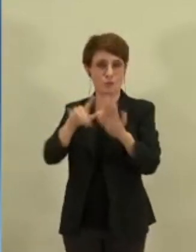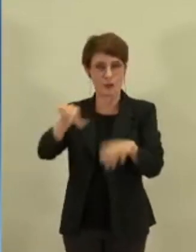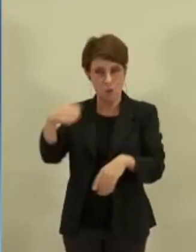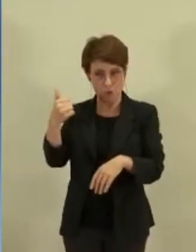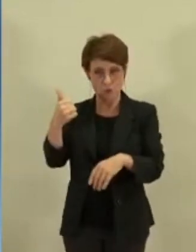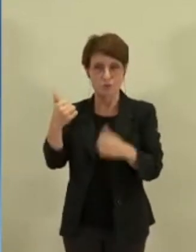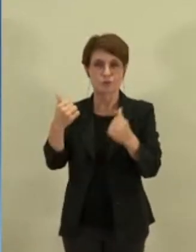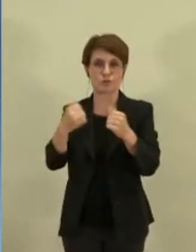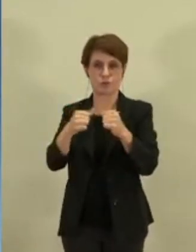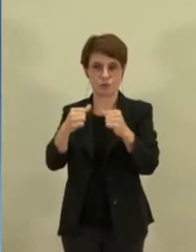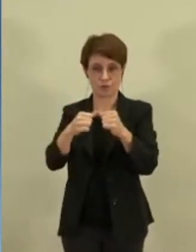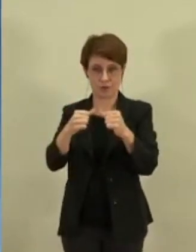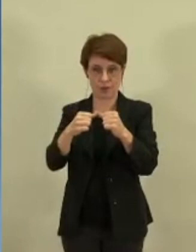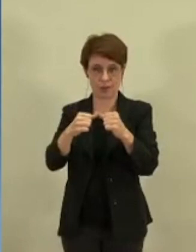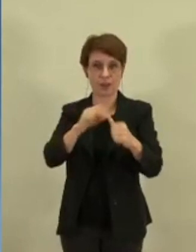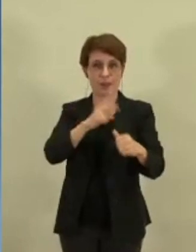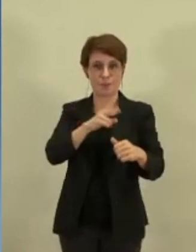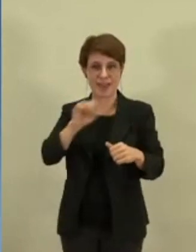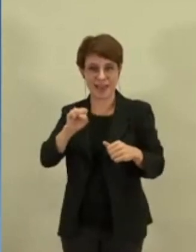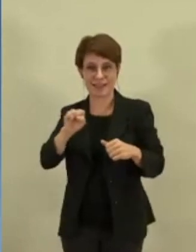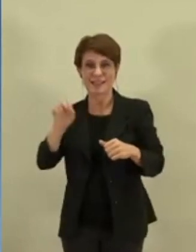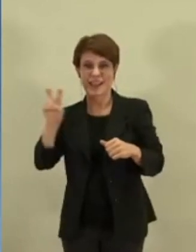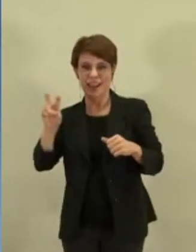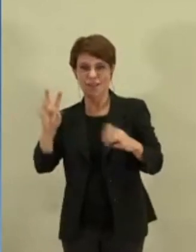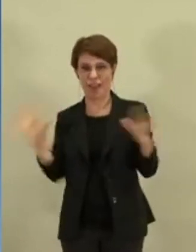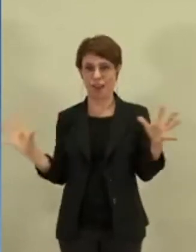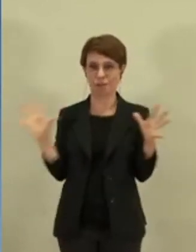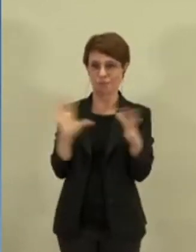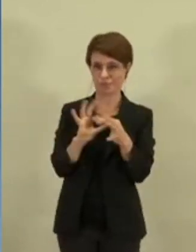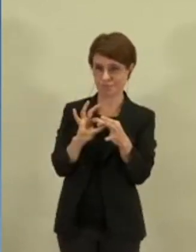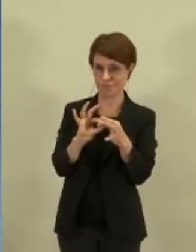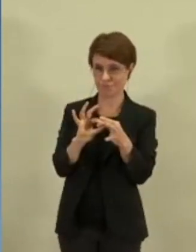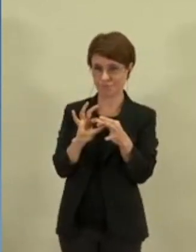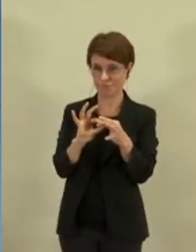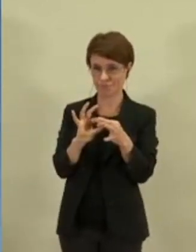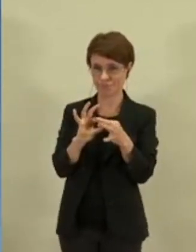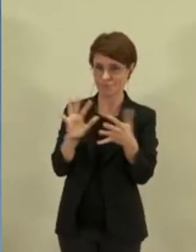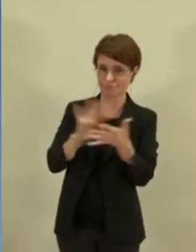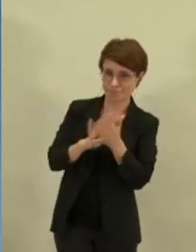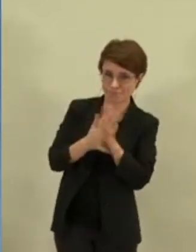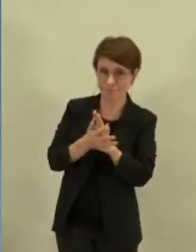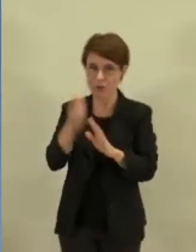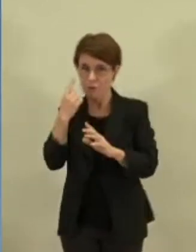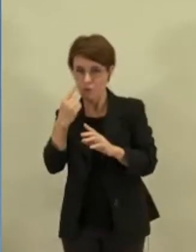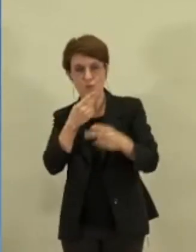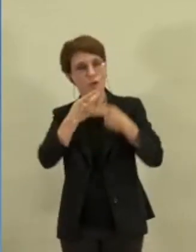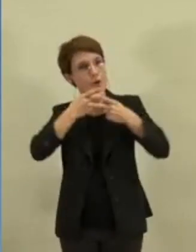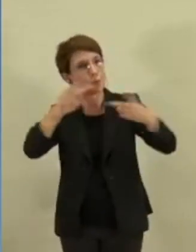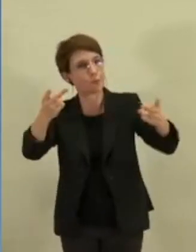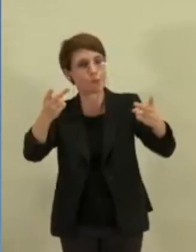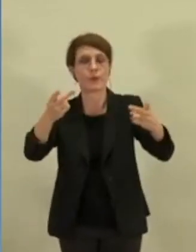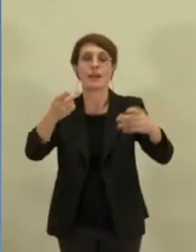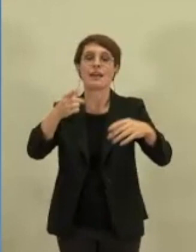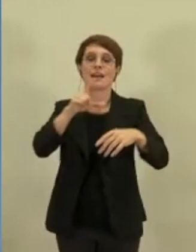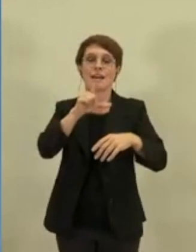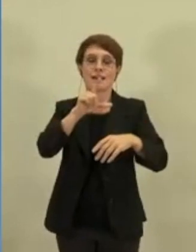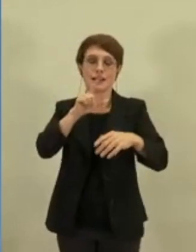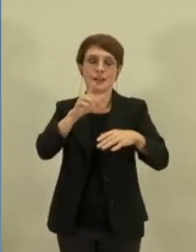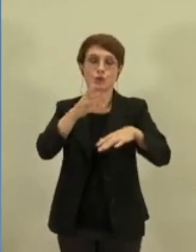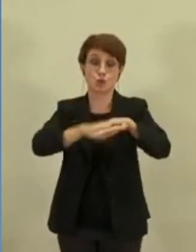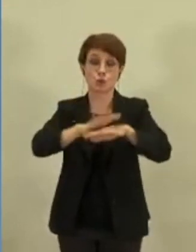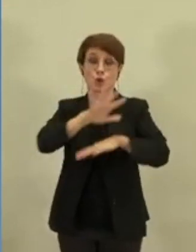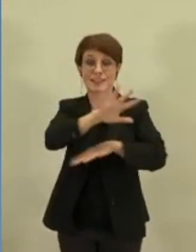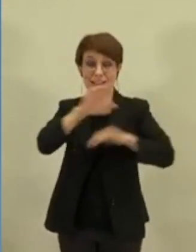entre deux formations, le PS et les Verts, annonçant la fermeture de 24 centrales sur 56 et décidant de réduire